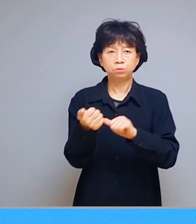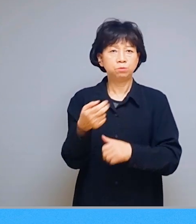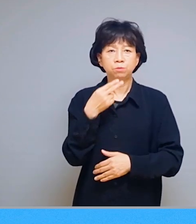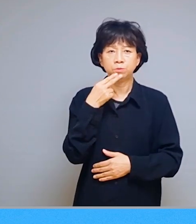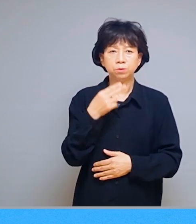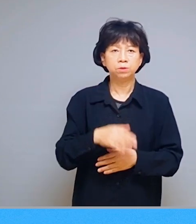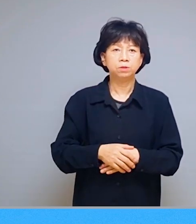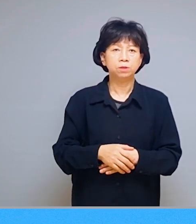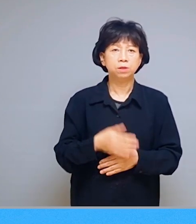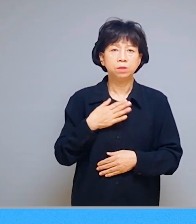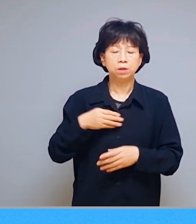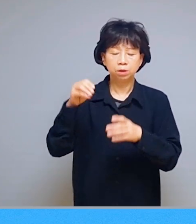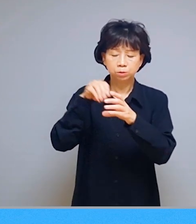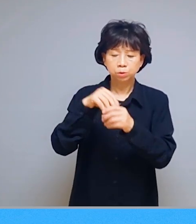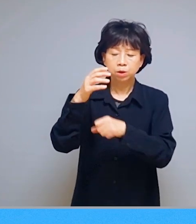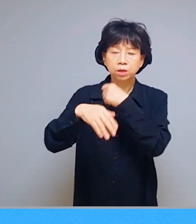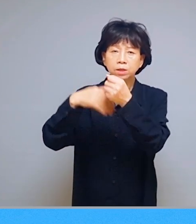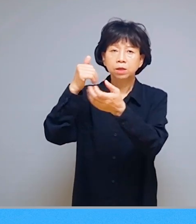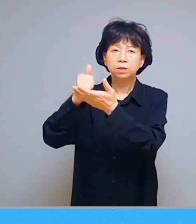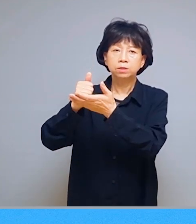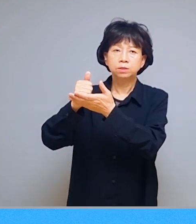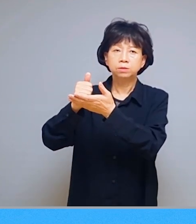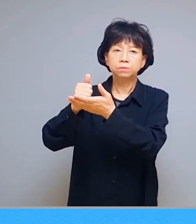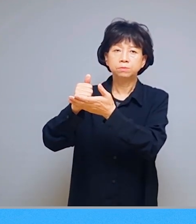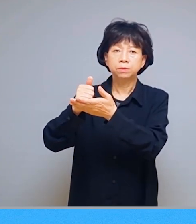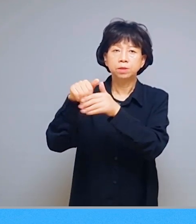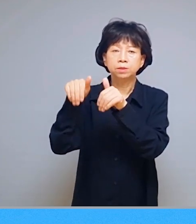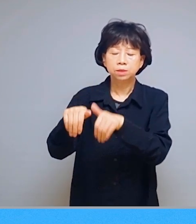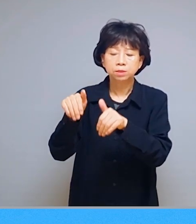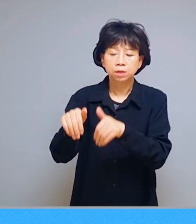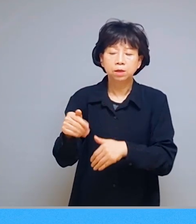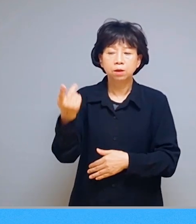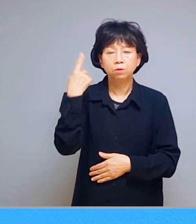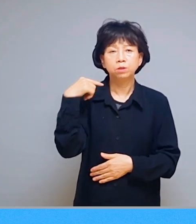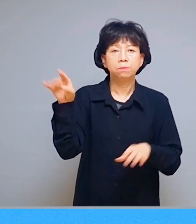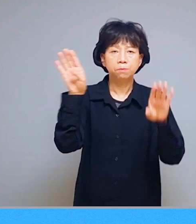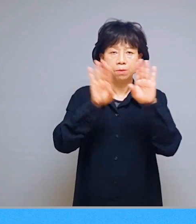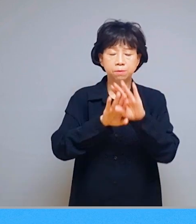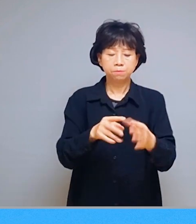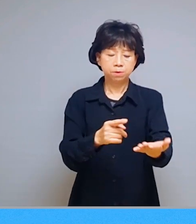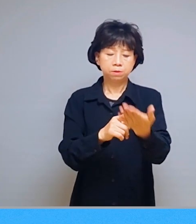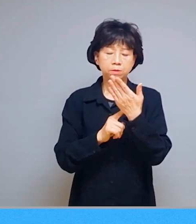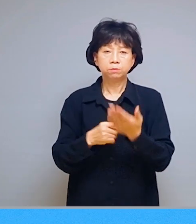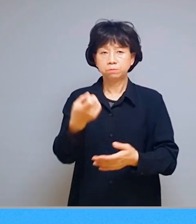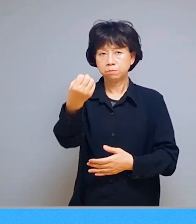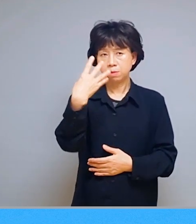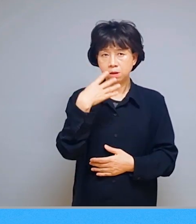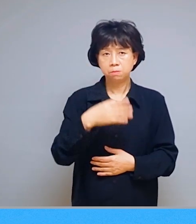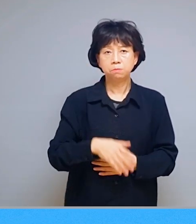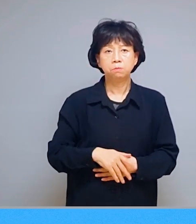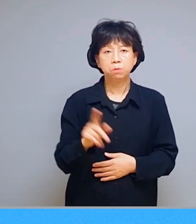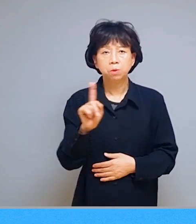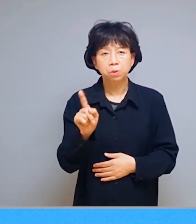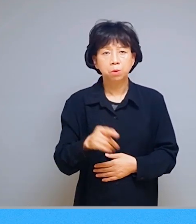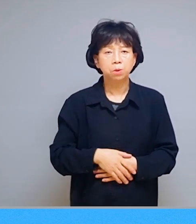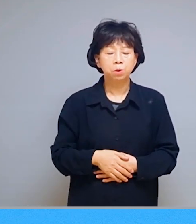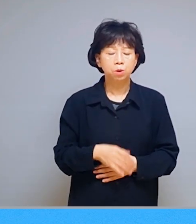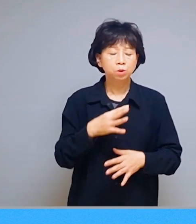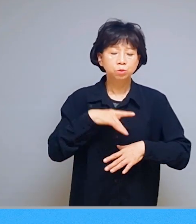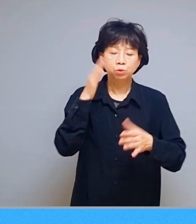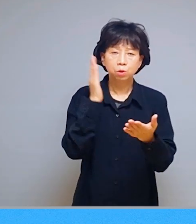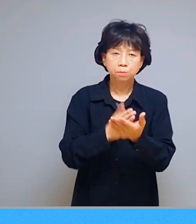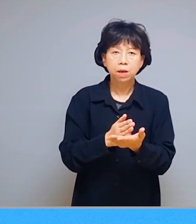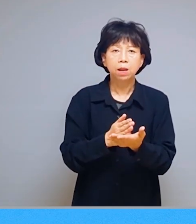내가 속한 바 곧 내가 섬기는 하나님의 사자가 어젯밤에 내 곁에 서서 말하되 바울아